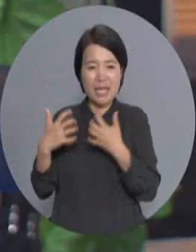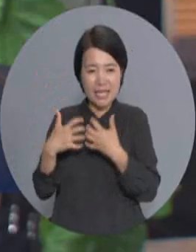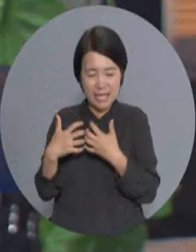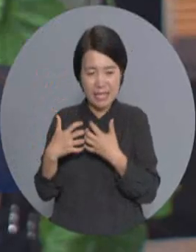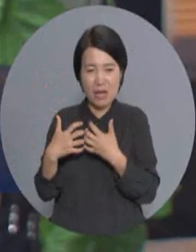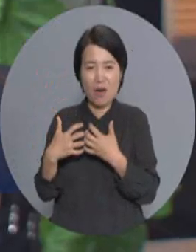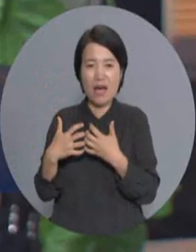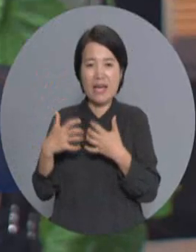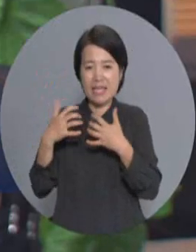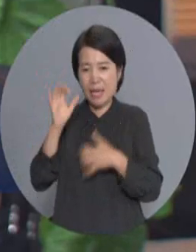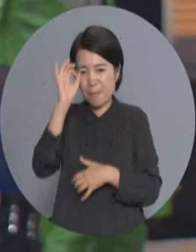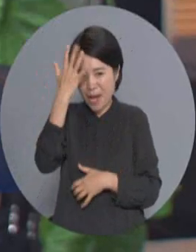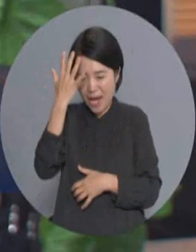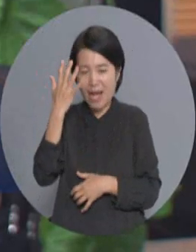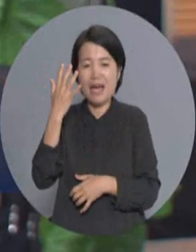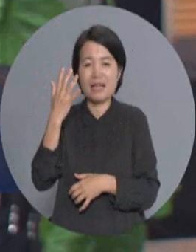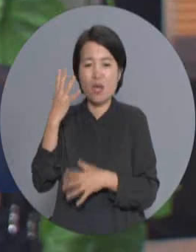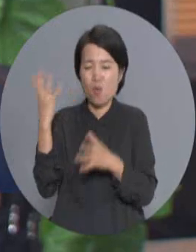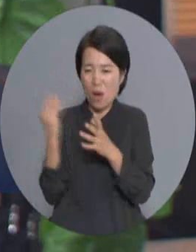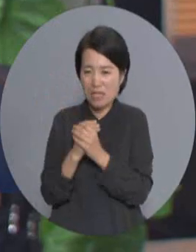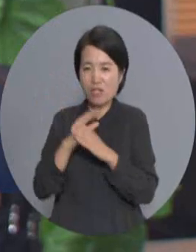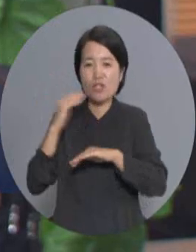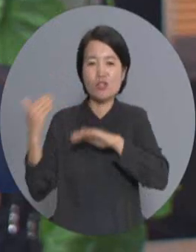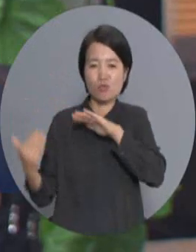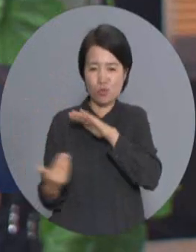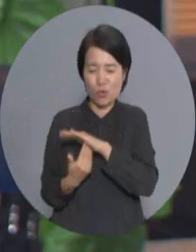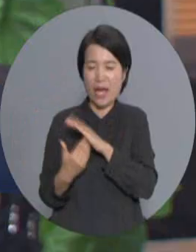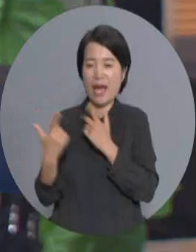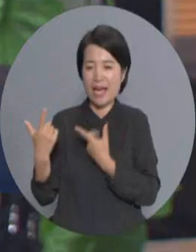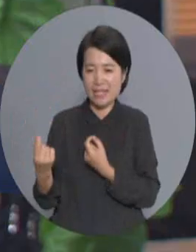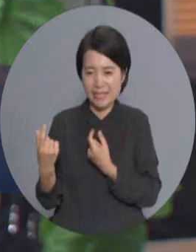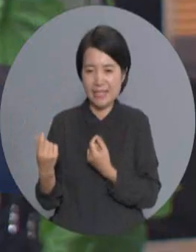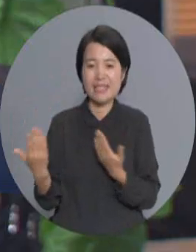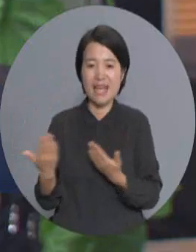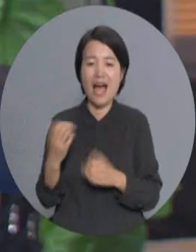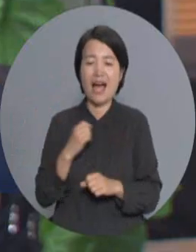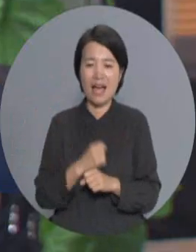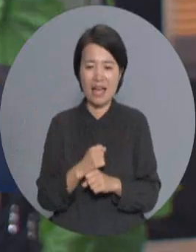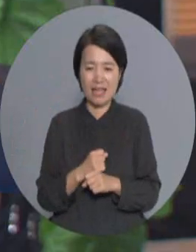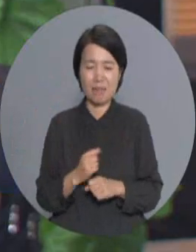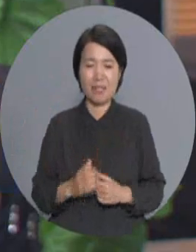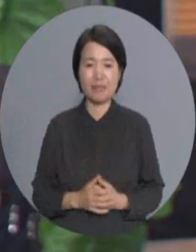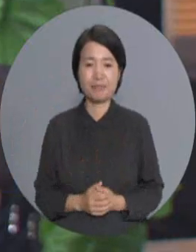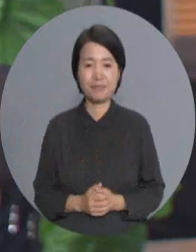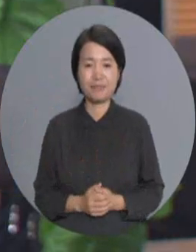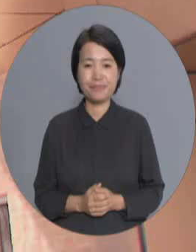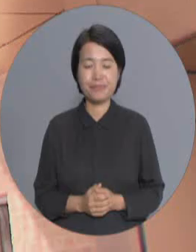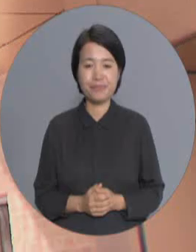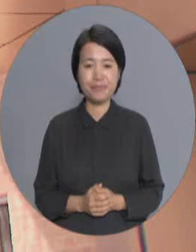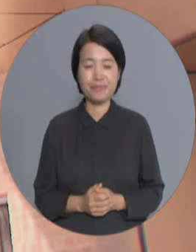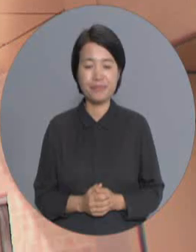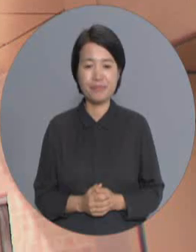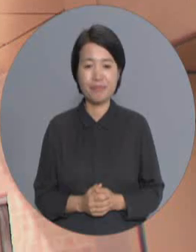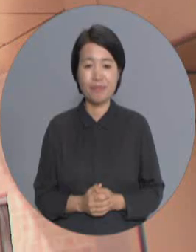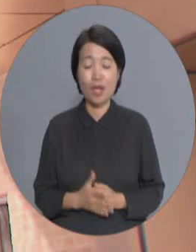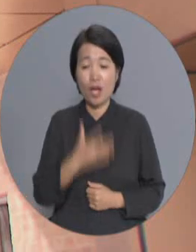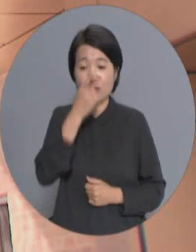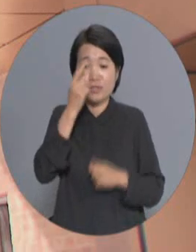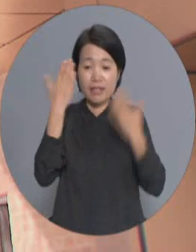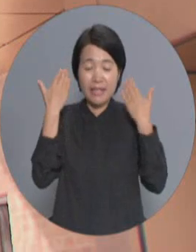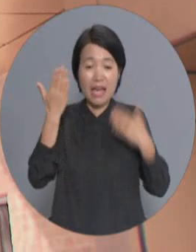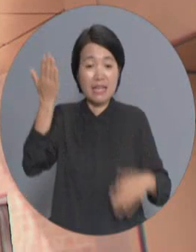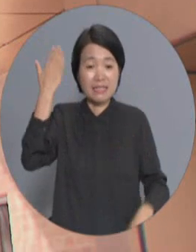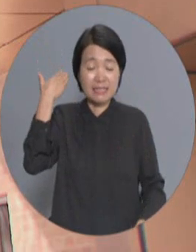로보틱스의 가장 고생산성에 대한 완성도 있는 작업들을 시행할 예정에 있습니다. 순천대는